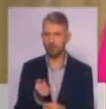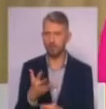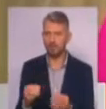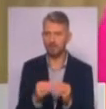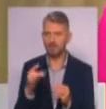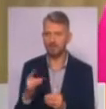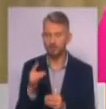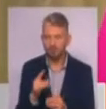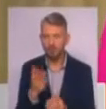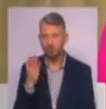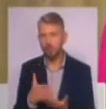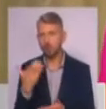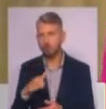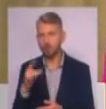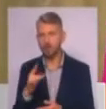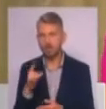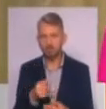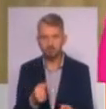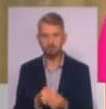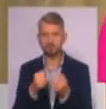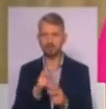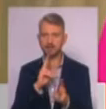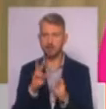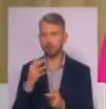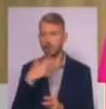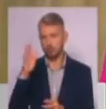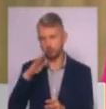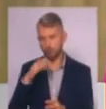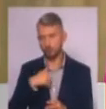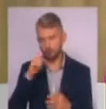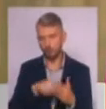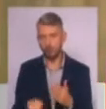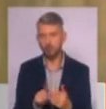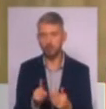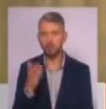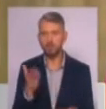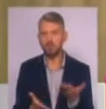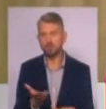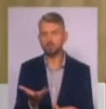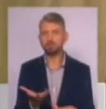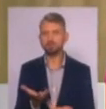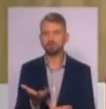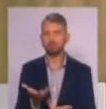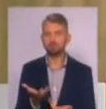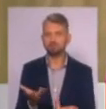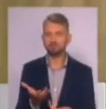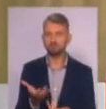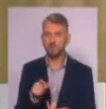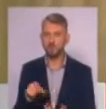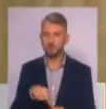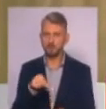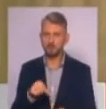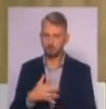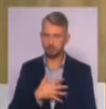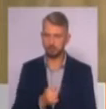десятків разів, може до сотні, зі скаргами з приводу гарячої води. Тому переконана, що, можливо, тут вже людський фактор емоційний зіграв. Вас слухаємо.